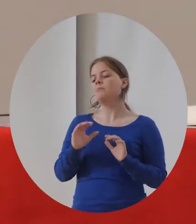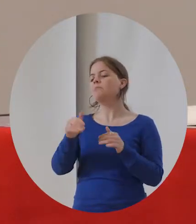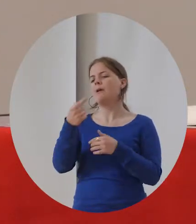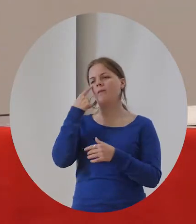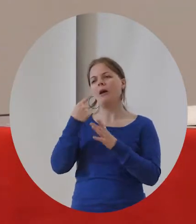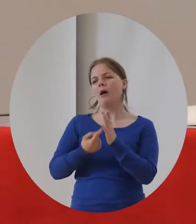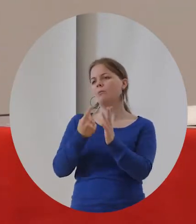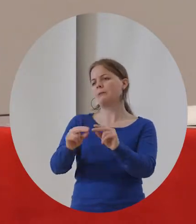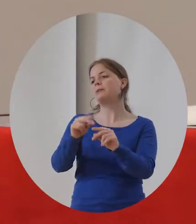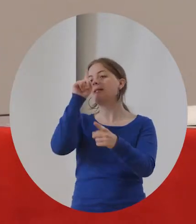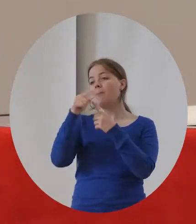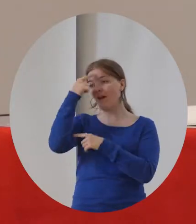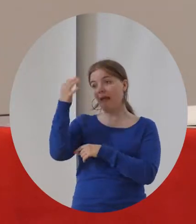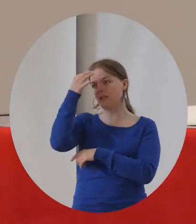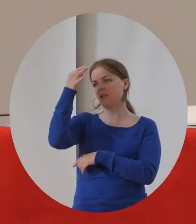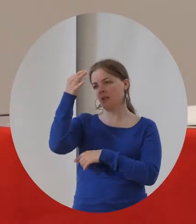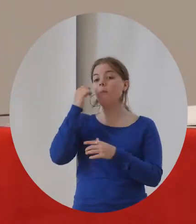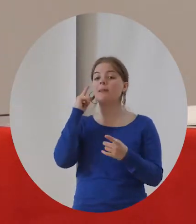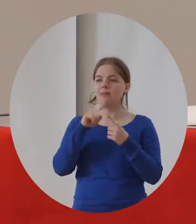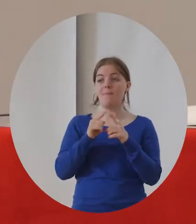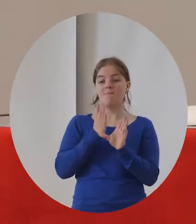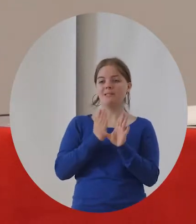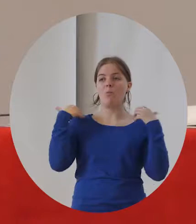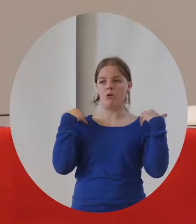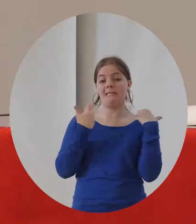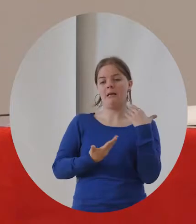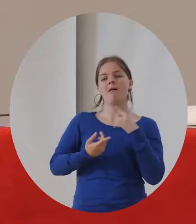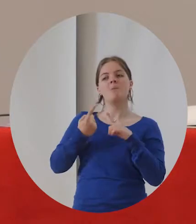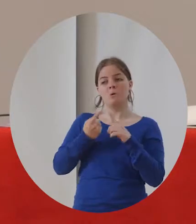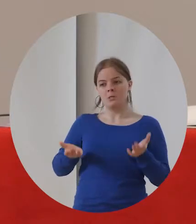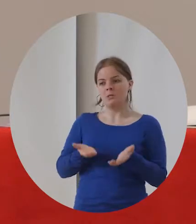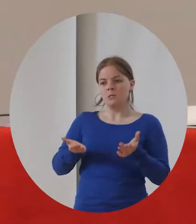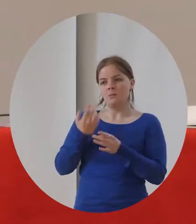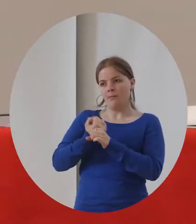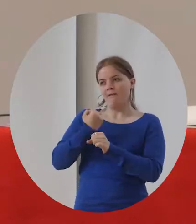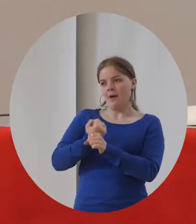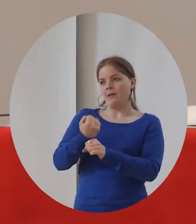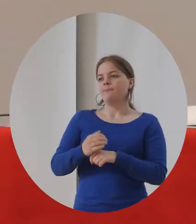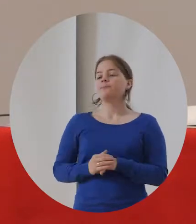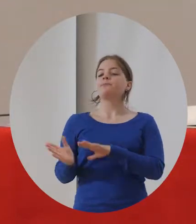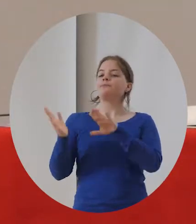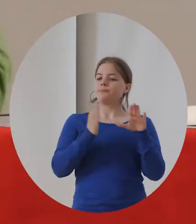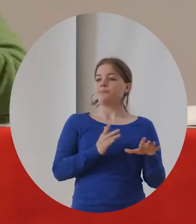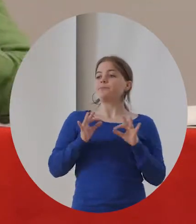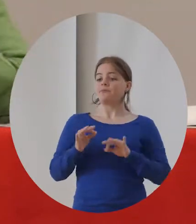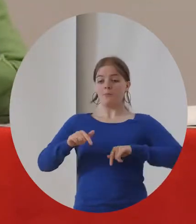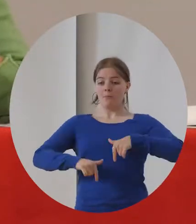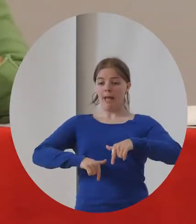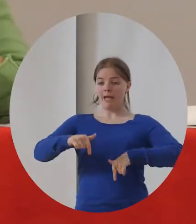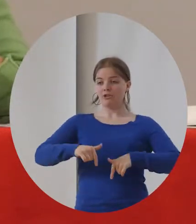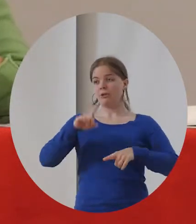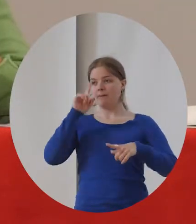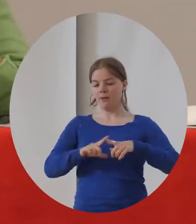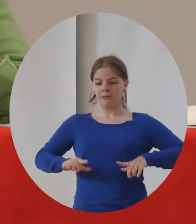mais ce qui est important à travailler en psychomotricité. Lors de la marche, donc un polygone qui